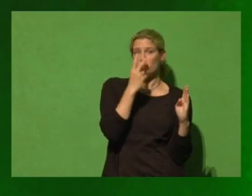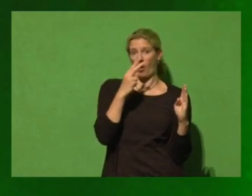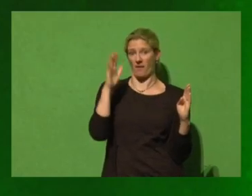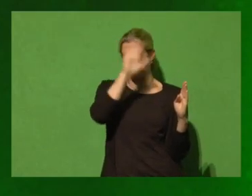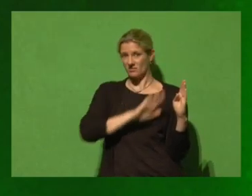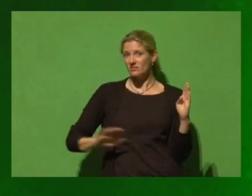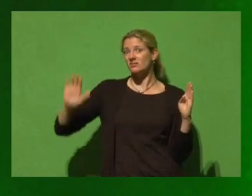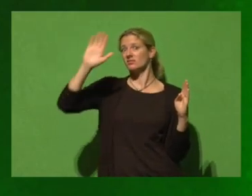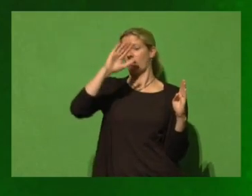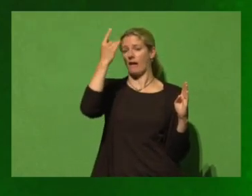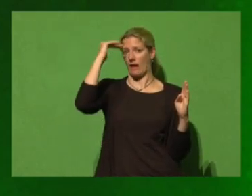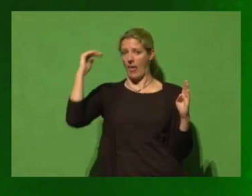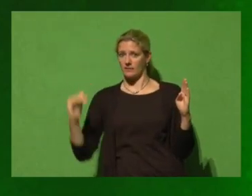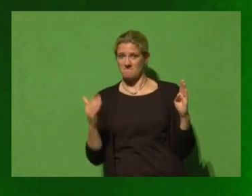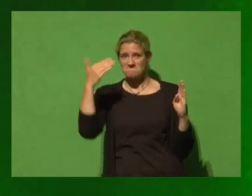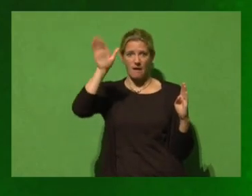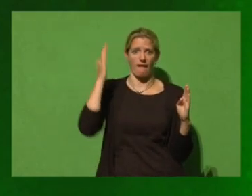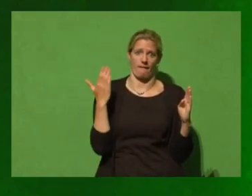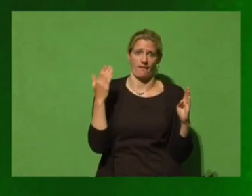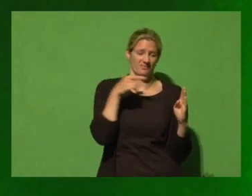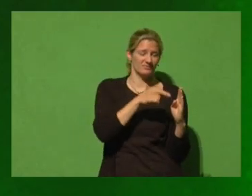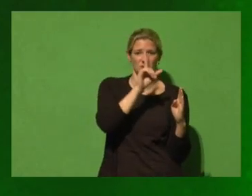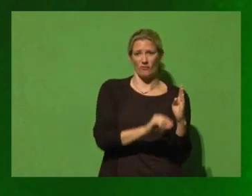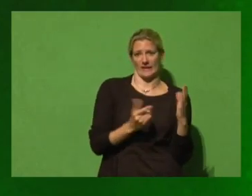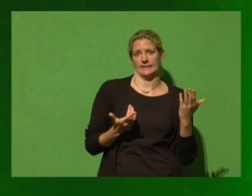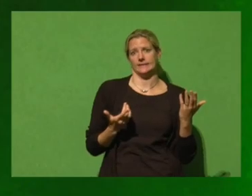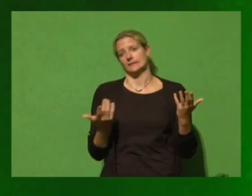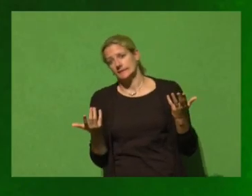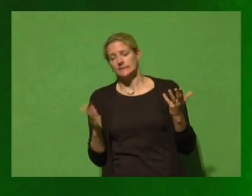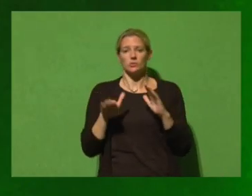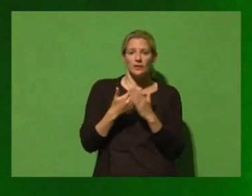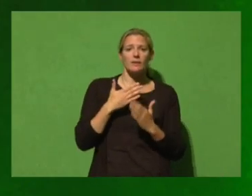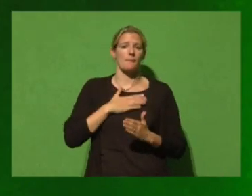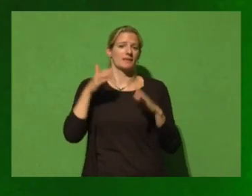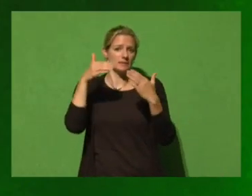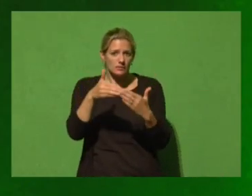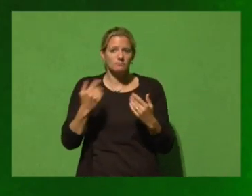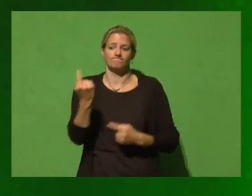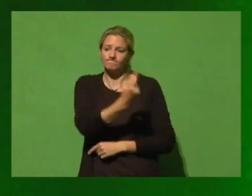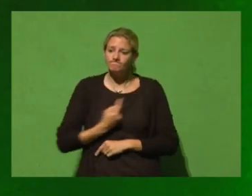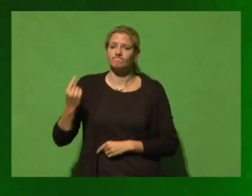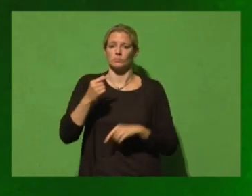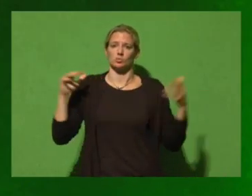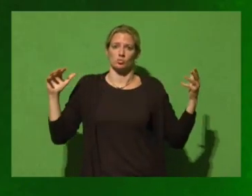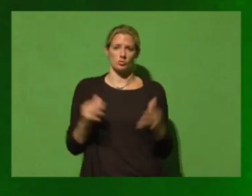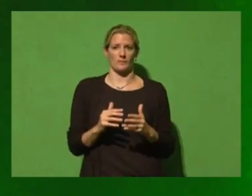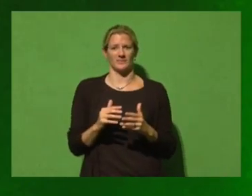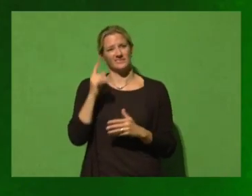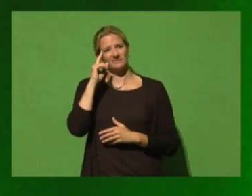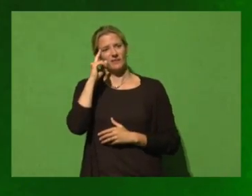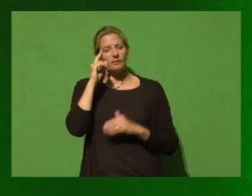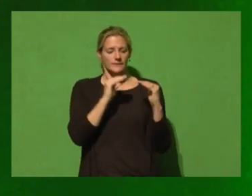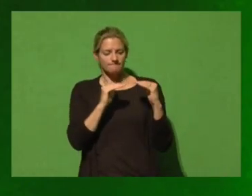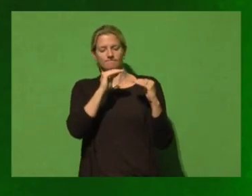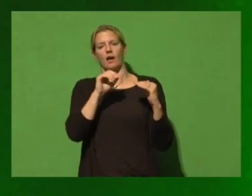Schnitt, den alle anderen oder viele andere Landesverbände haben. Mein Ziel ist es, dass wir zusammen das organisieren, dass wir einen Schnitt von 12,50